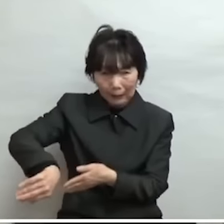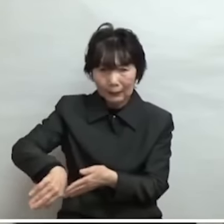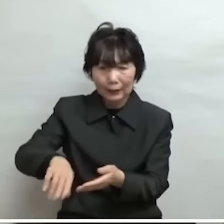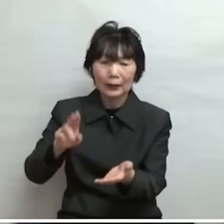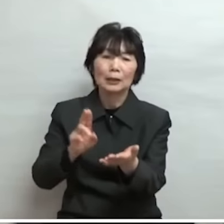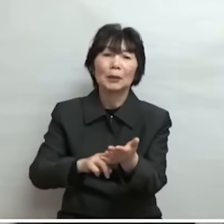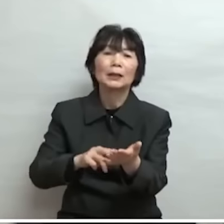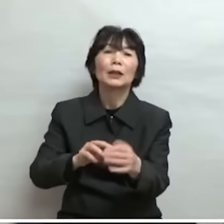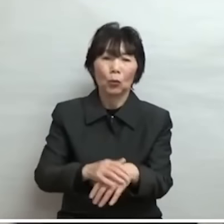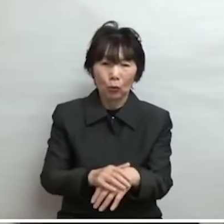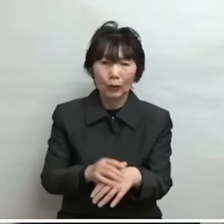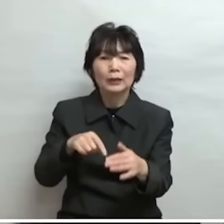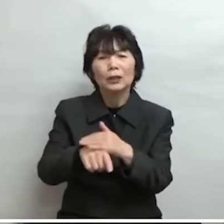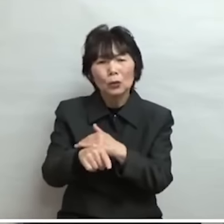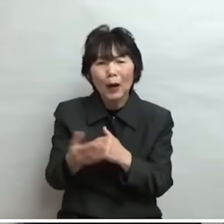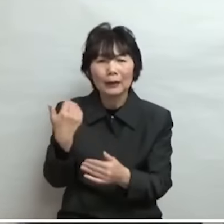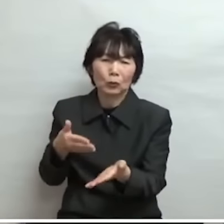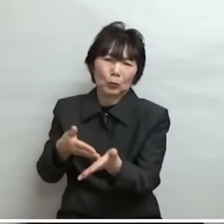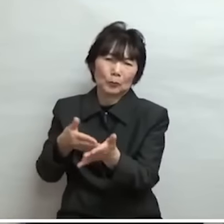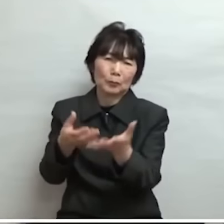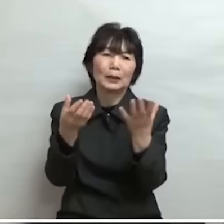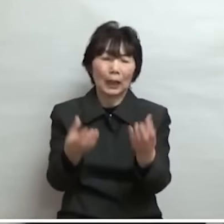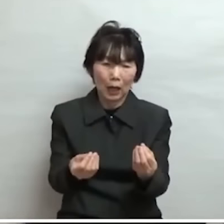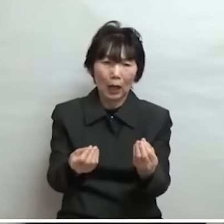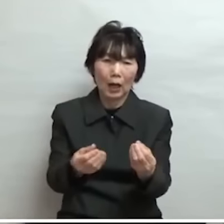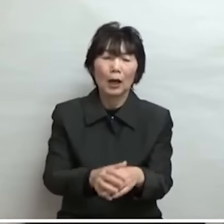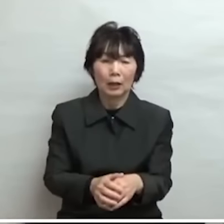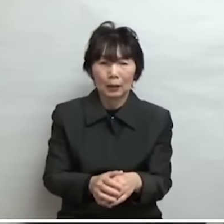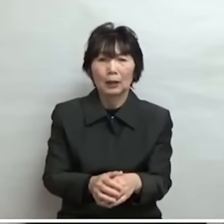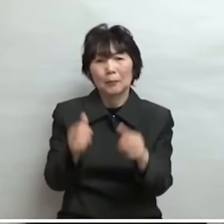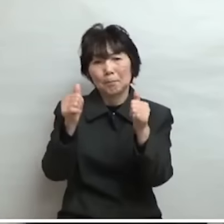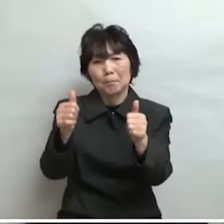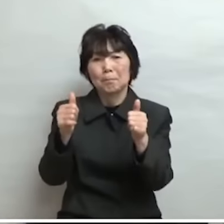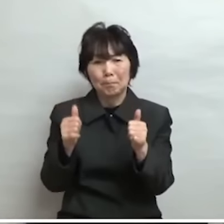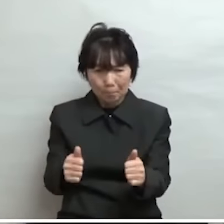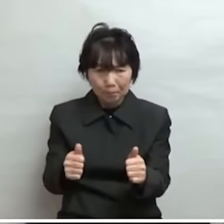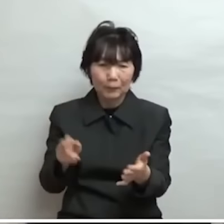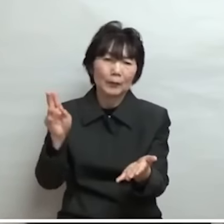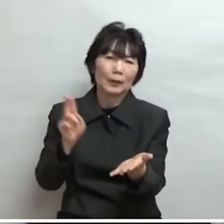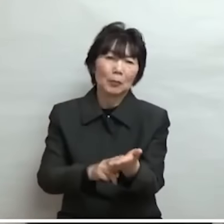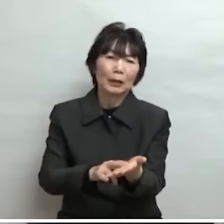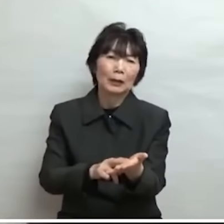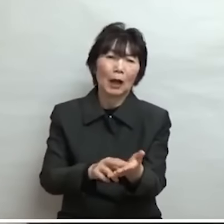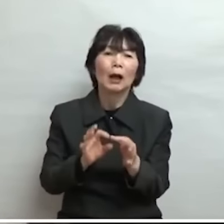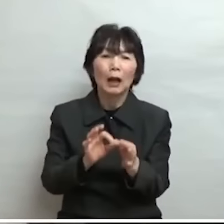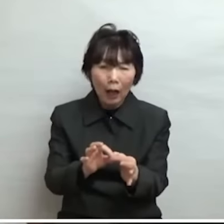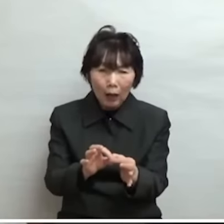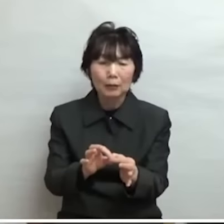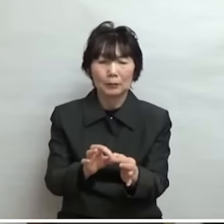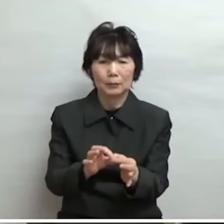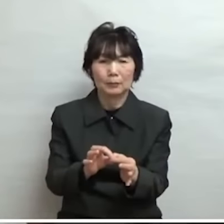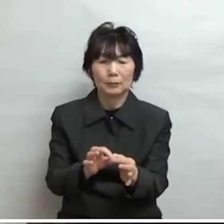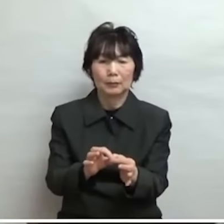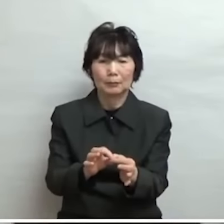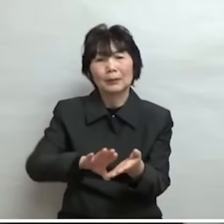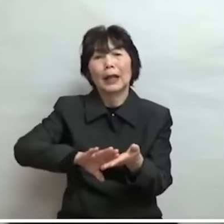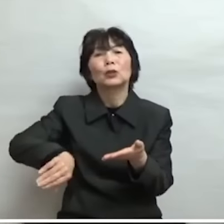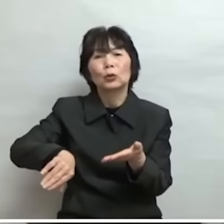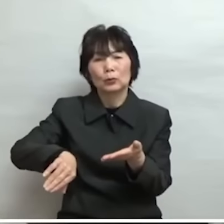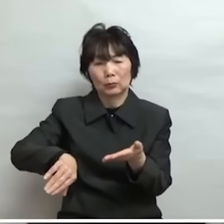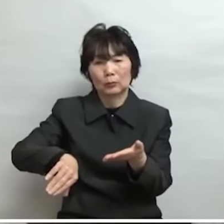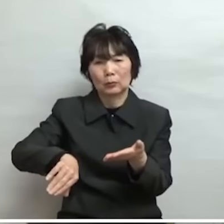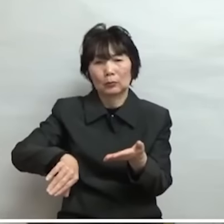ど申し上げた通りの理由です。ですから、もう一回言いますが、最高裁の判決に、しっかりと踏まえて、まあ、